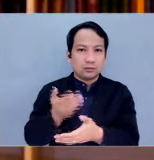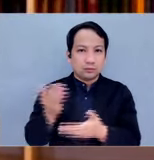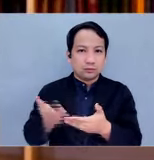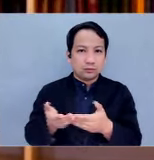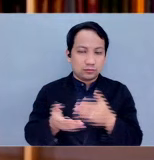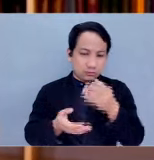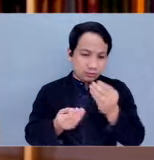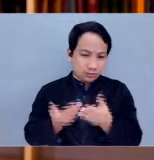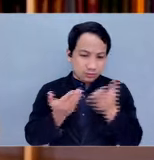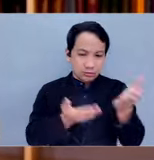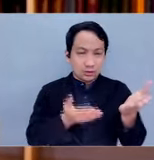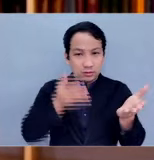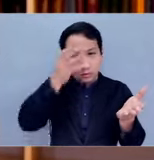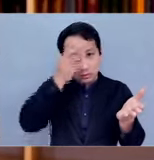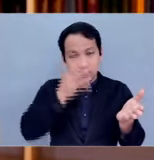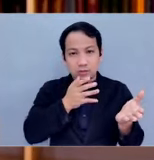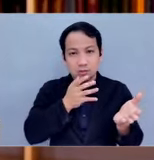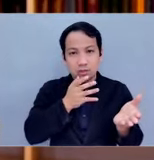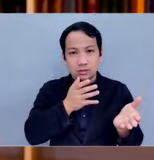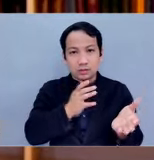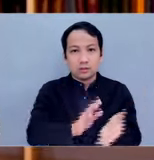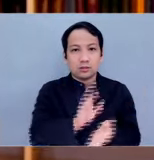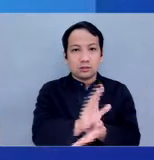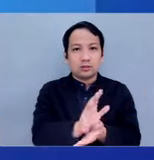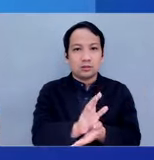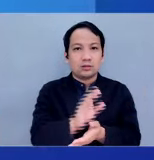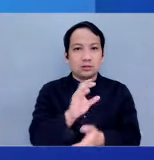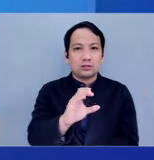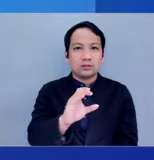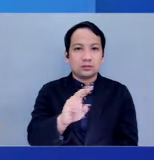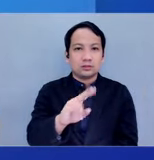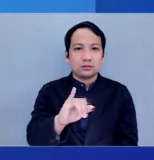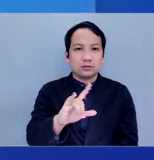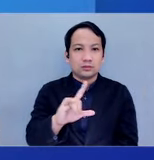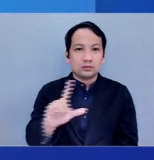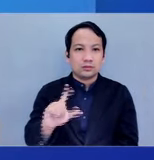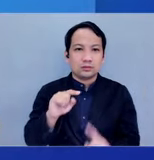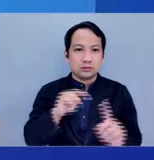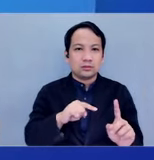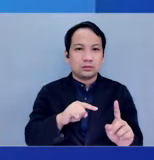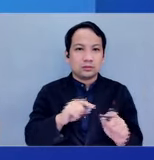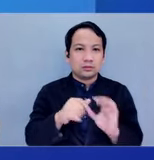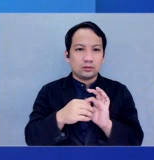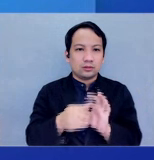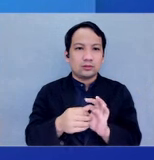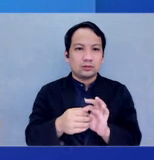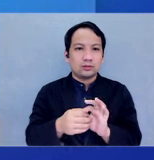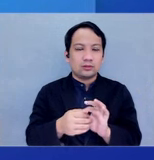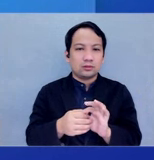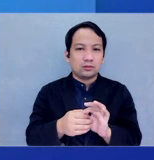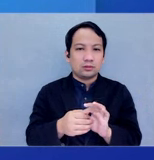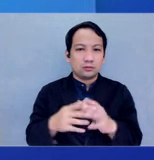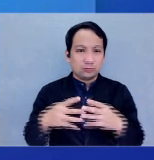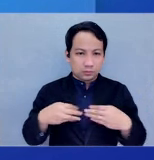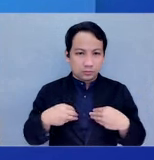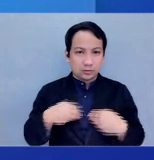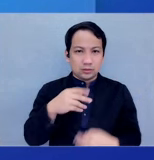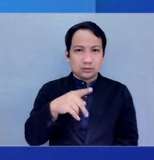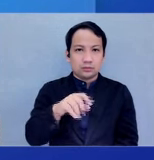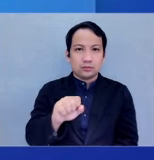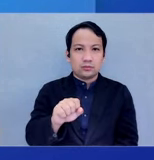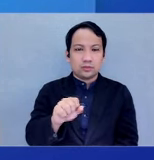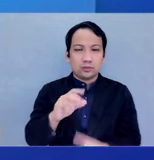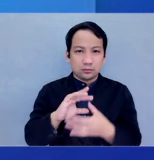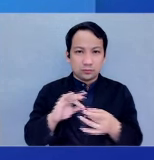yung nanay o tatay ng bata, sa civil registrar ng Affidavit of Admission of Paternity o salaysay